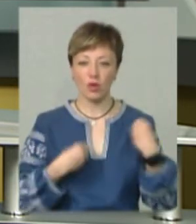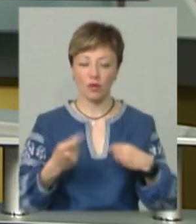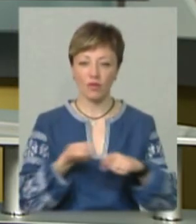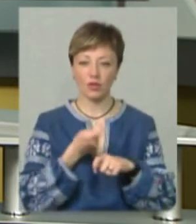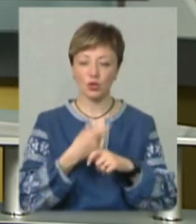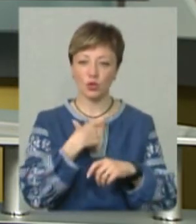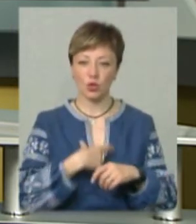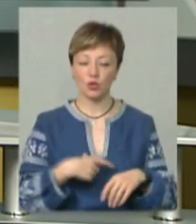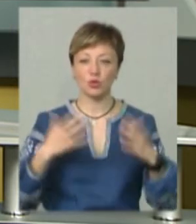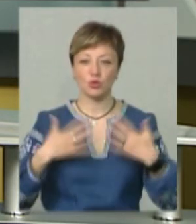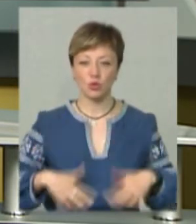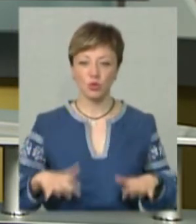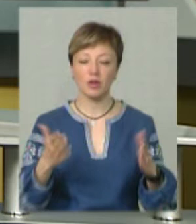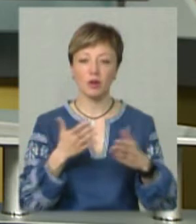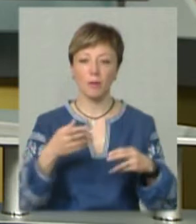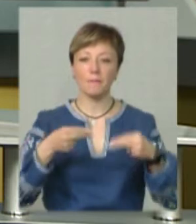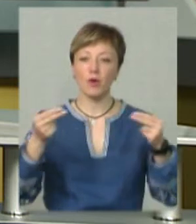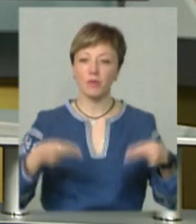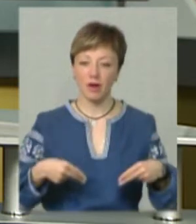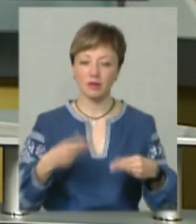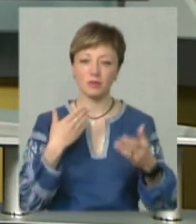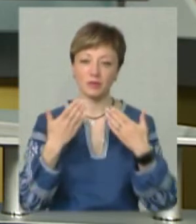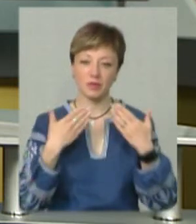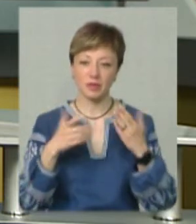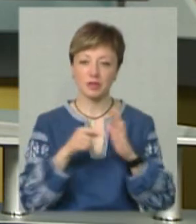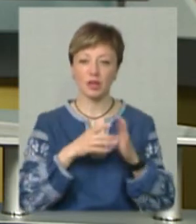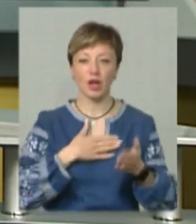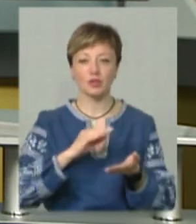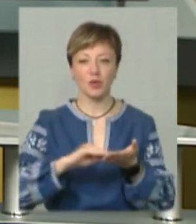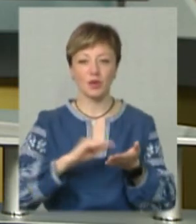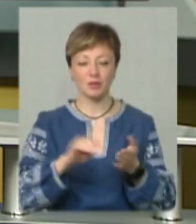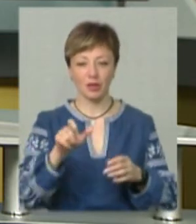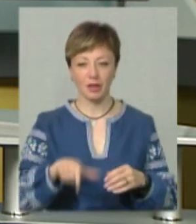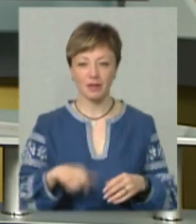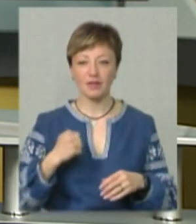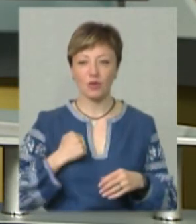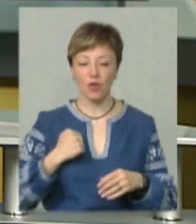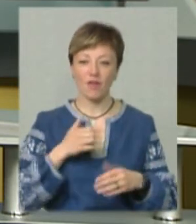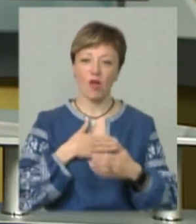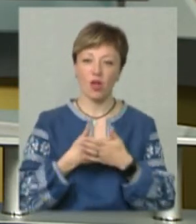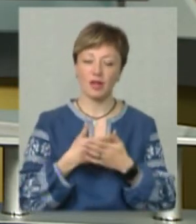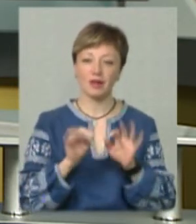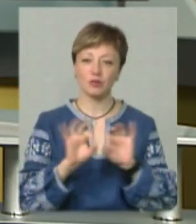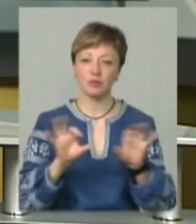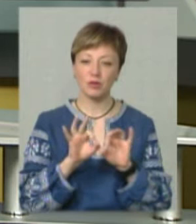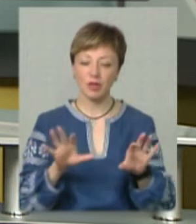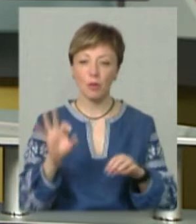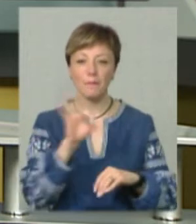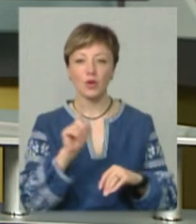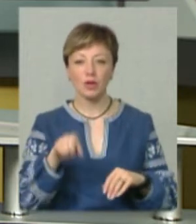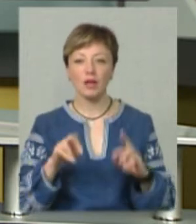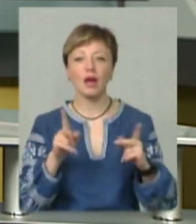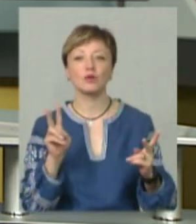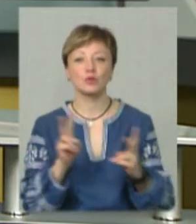вишиті сорочку та сукню, у якому побралися та поспілкувались із нашим кореспондентом. Військовий та волонтерка розповіли Суспільному про те,